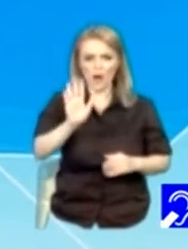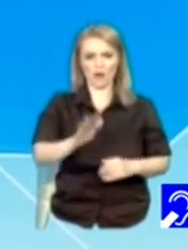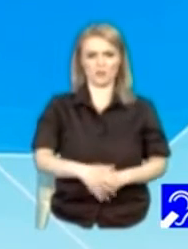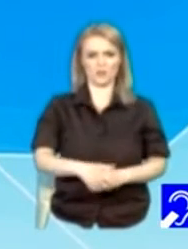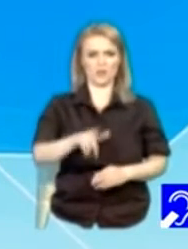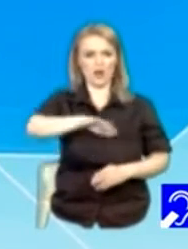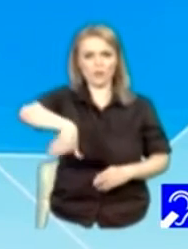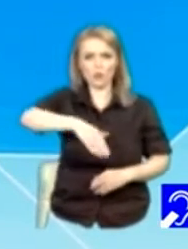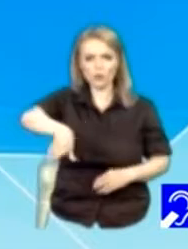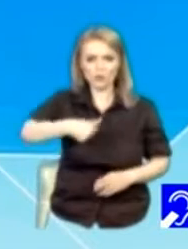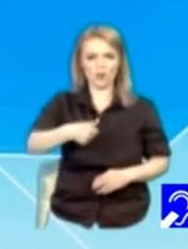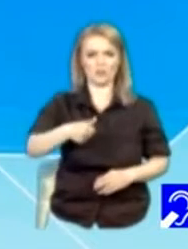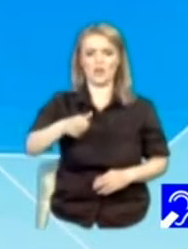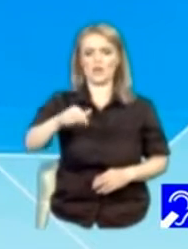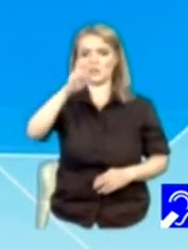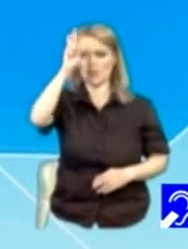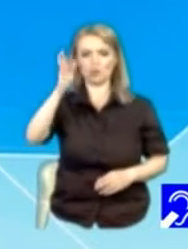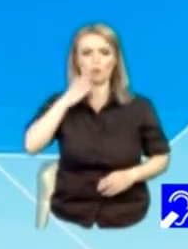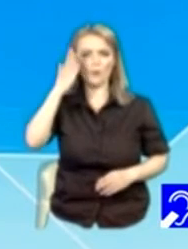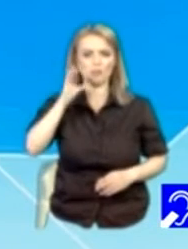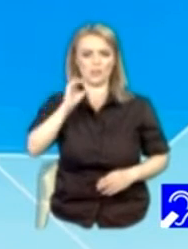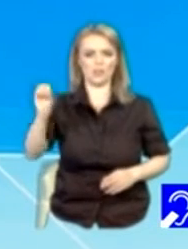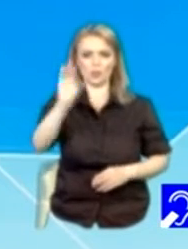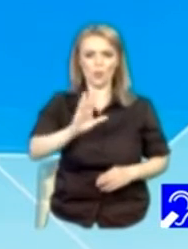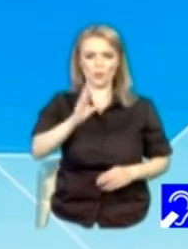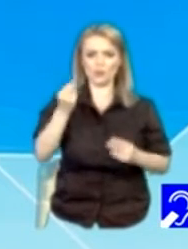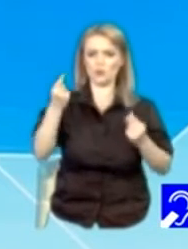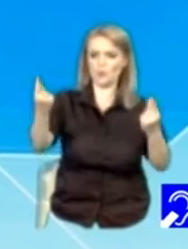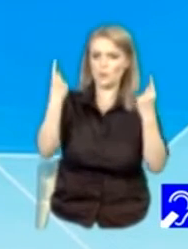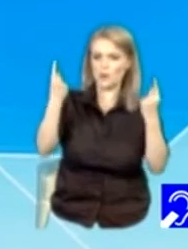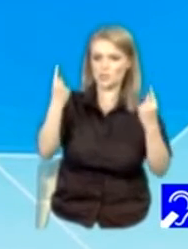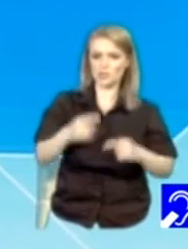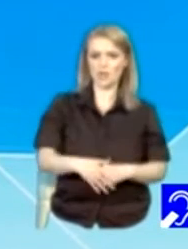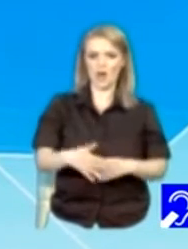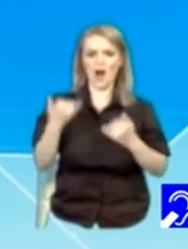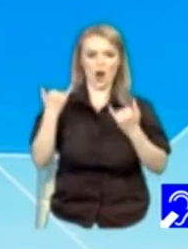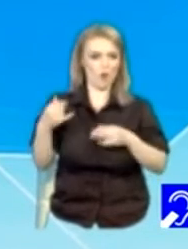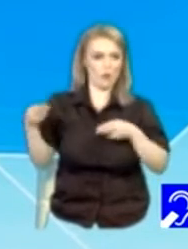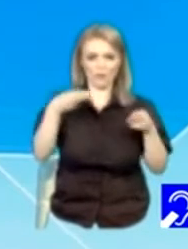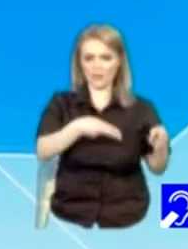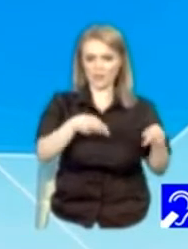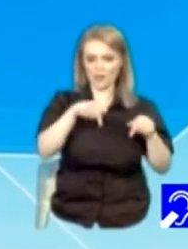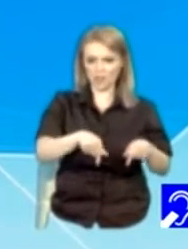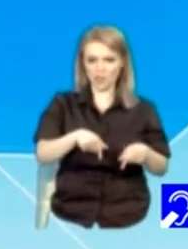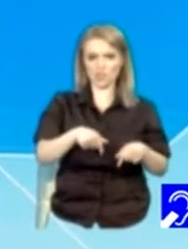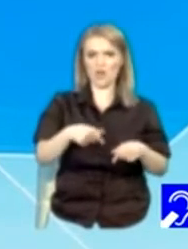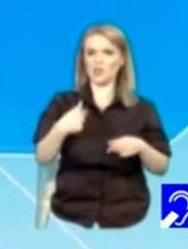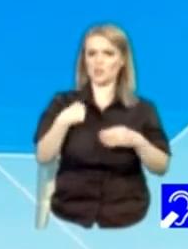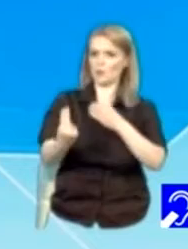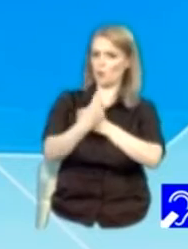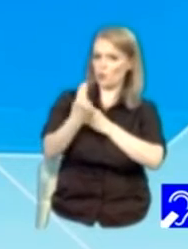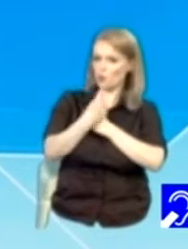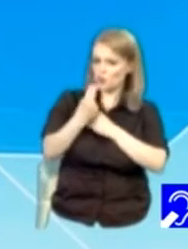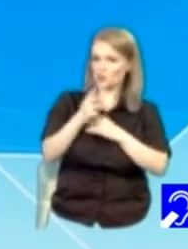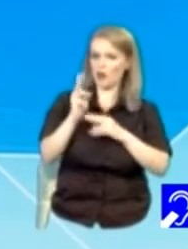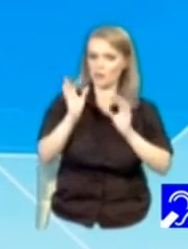a fraudat și statul român și Uniunea Europeană de sume uriașe de bani, a venit să ne dea nouă lecții și să ne țină